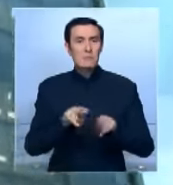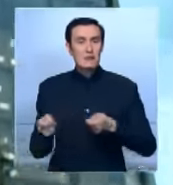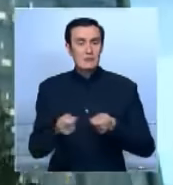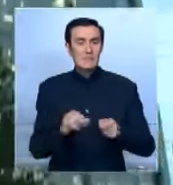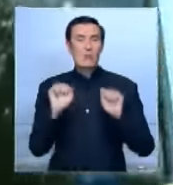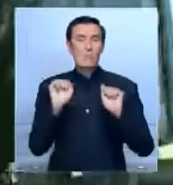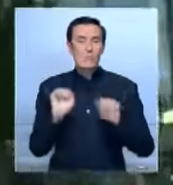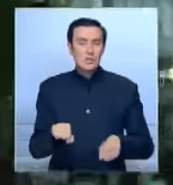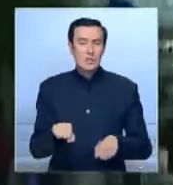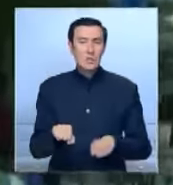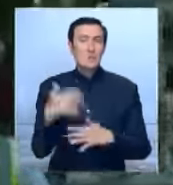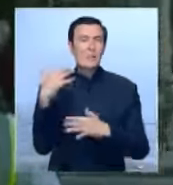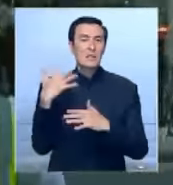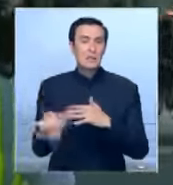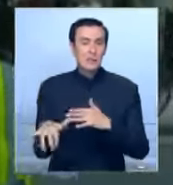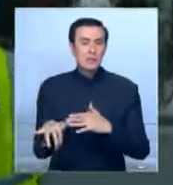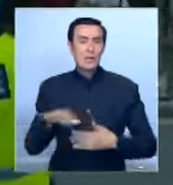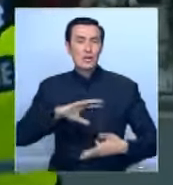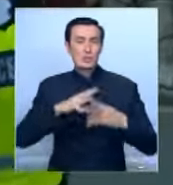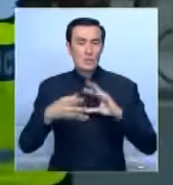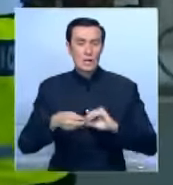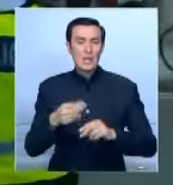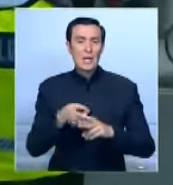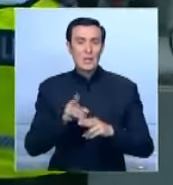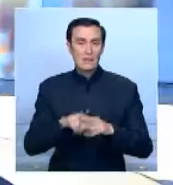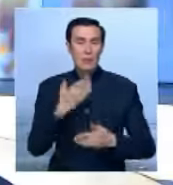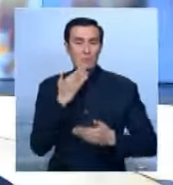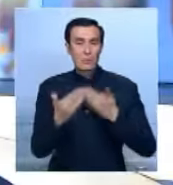правительство вправе проигнорировать его результаты.